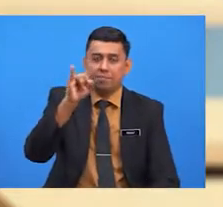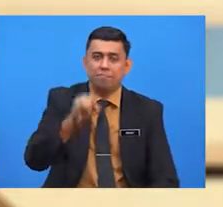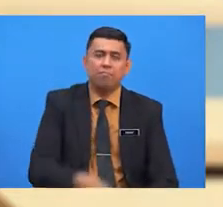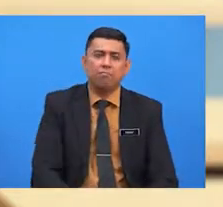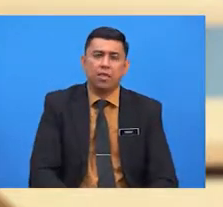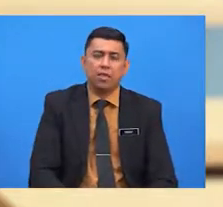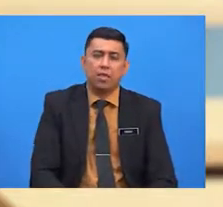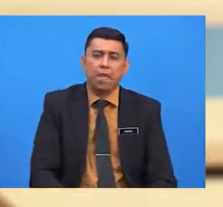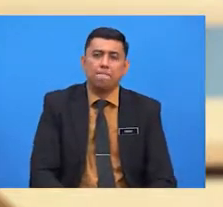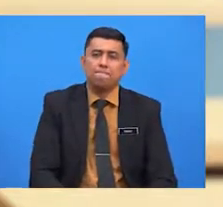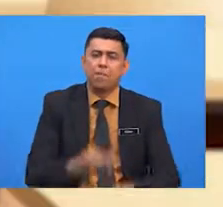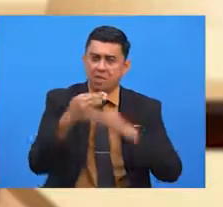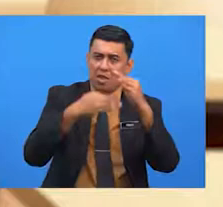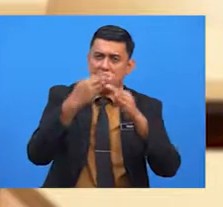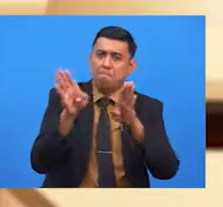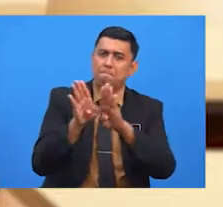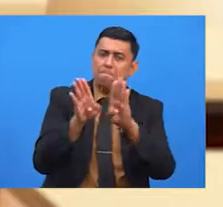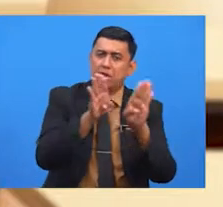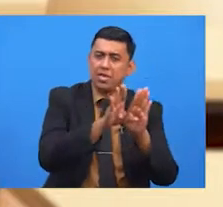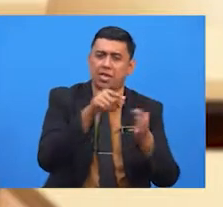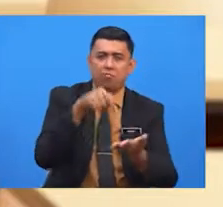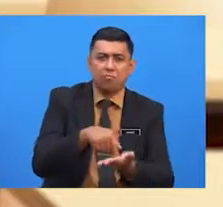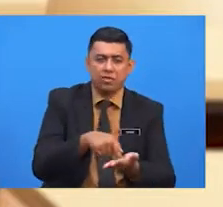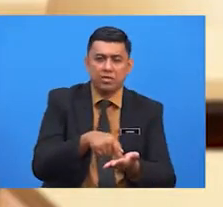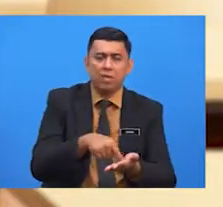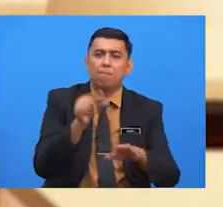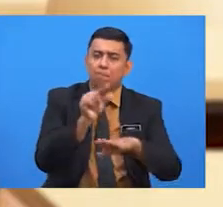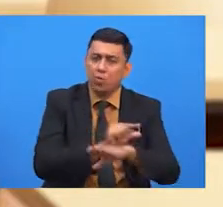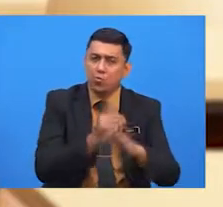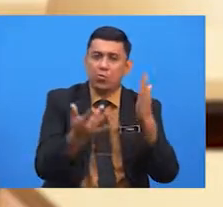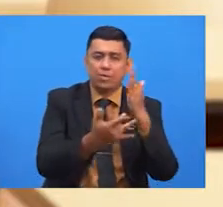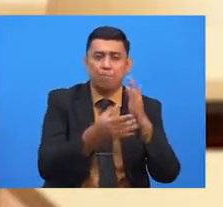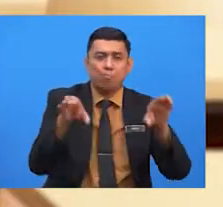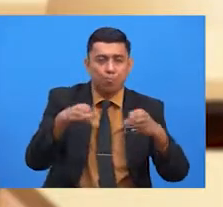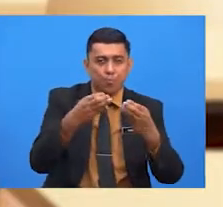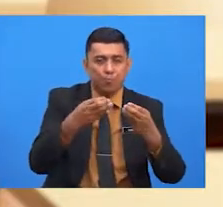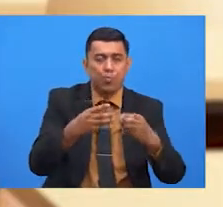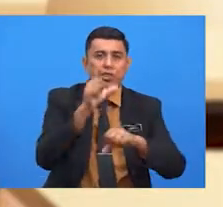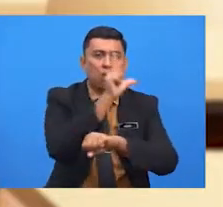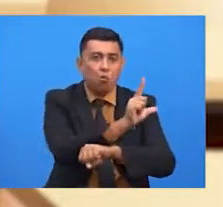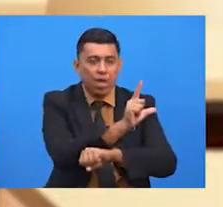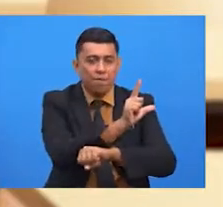bandar Mohenjo-Daro. Penggunaan teknologi dalam pembuatan